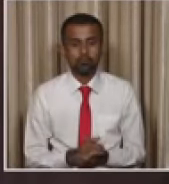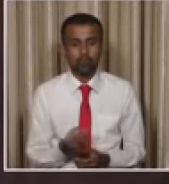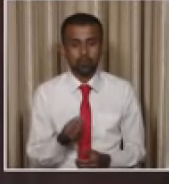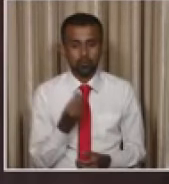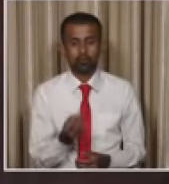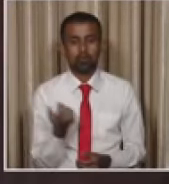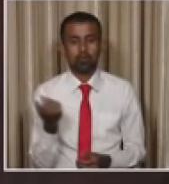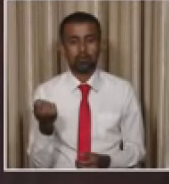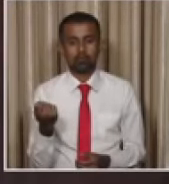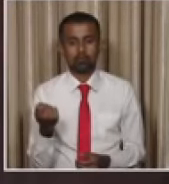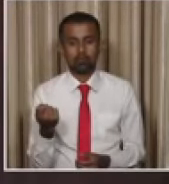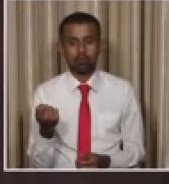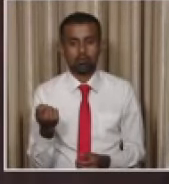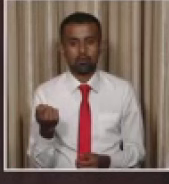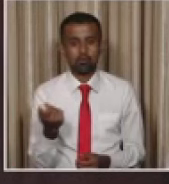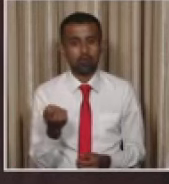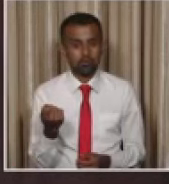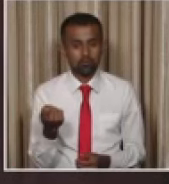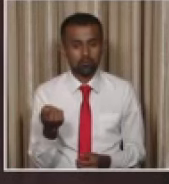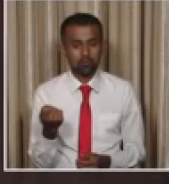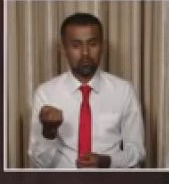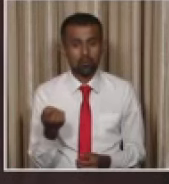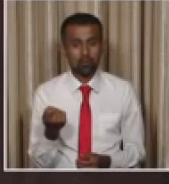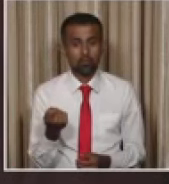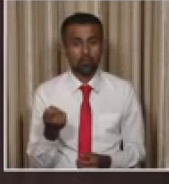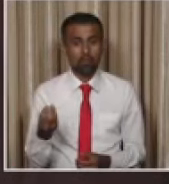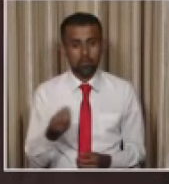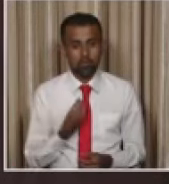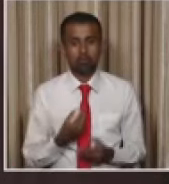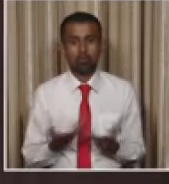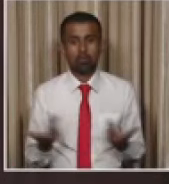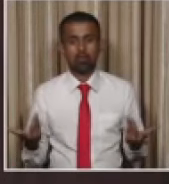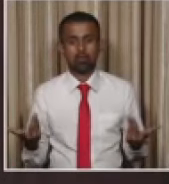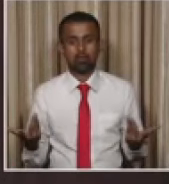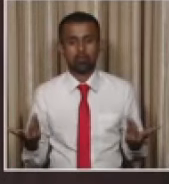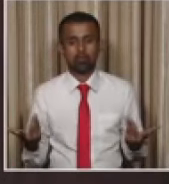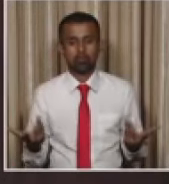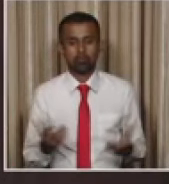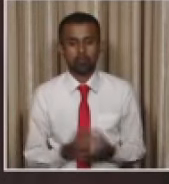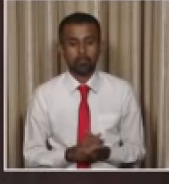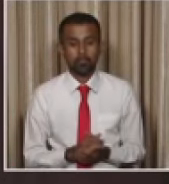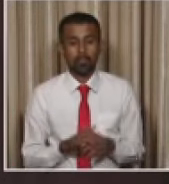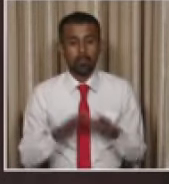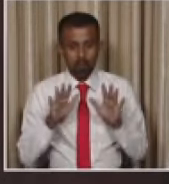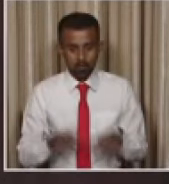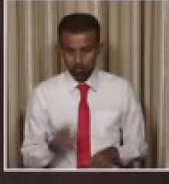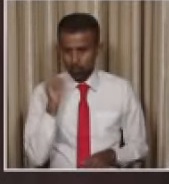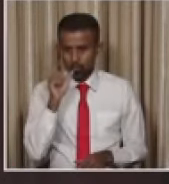Salitica, May Salitica, Tadutara, Eminisu Atar Labune, the Manganturu Hano and